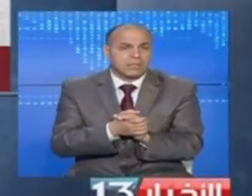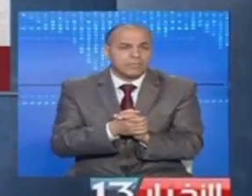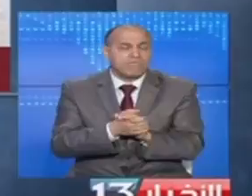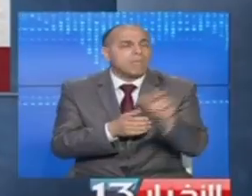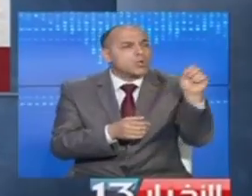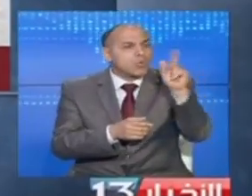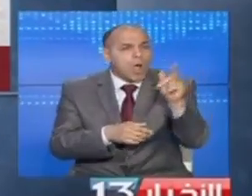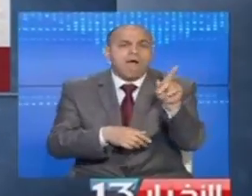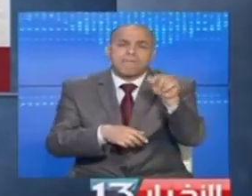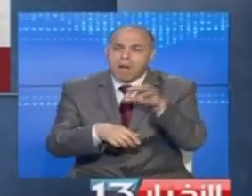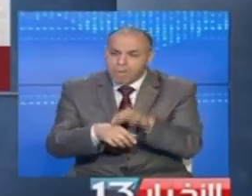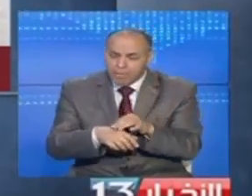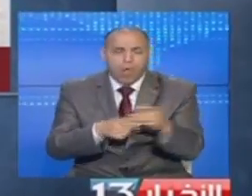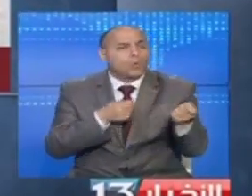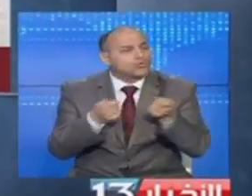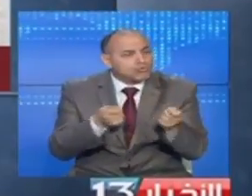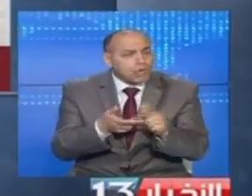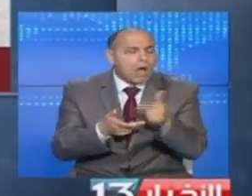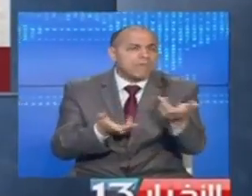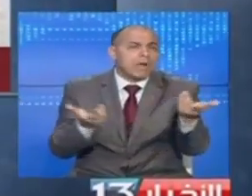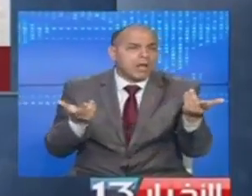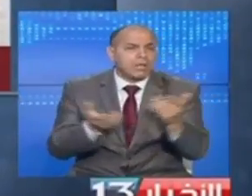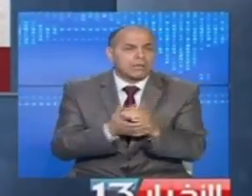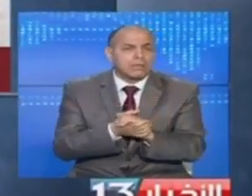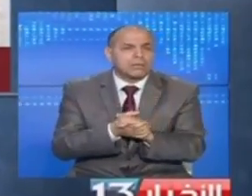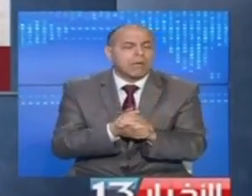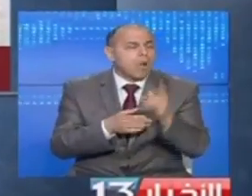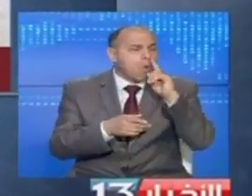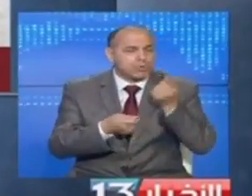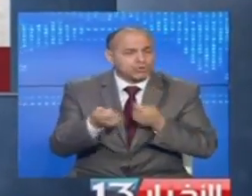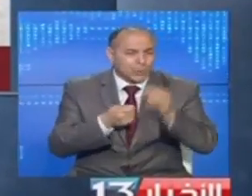سواح ومرضى وتجار، يعني ناس يتاجرون